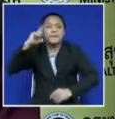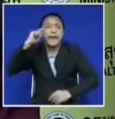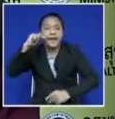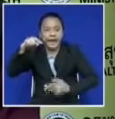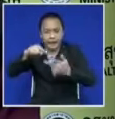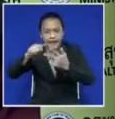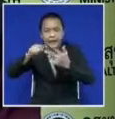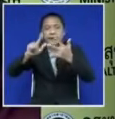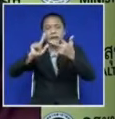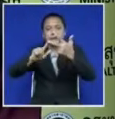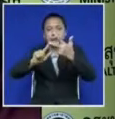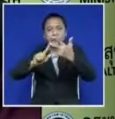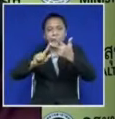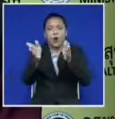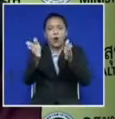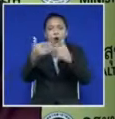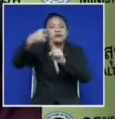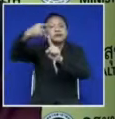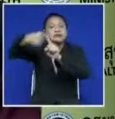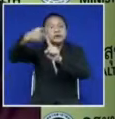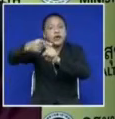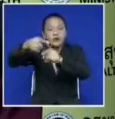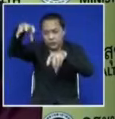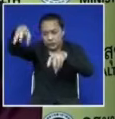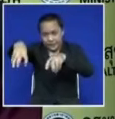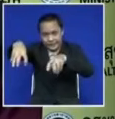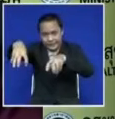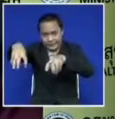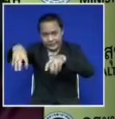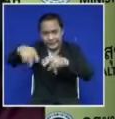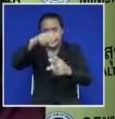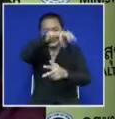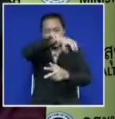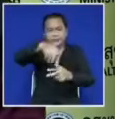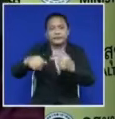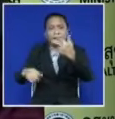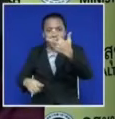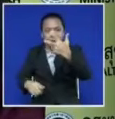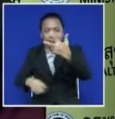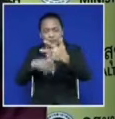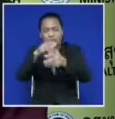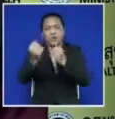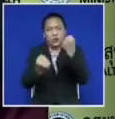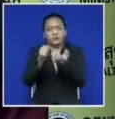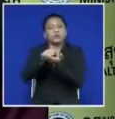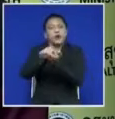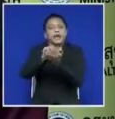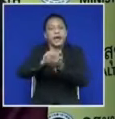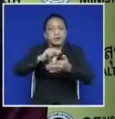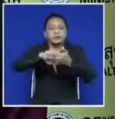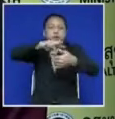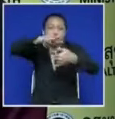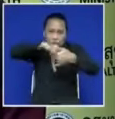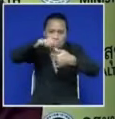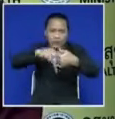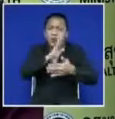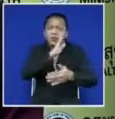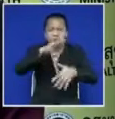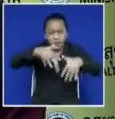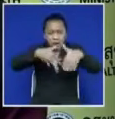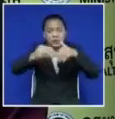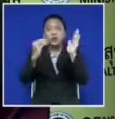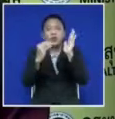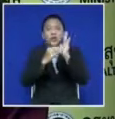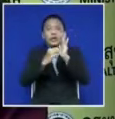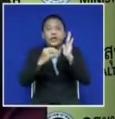แล้วก็พื้นที่ที่3ก็คือหอพักบริเวณไทยยูเนียนนะคะแล้วก็กรณีพี่น้องประชาชนที่กรุงเท